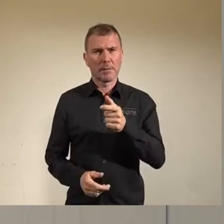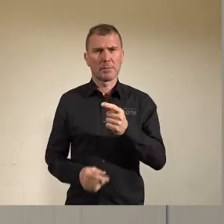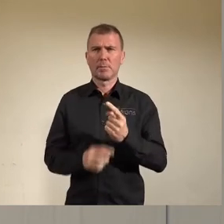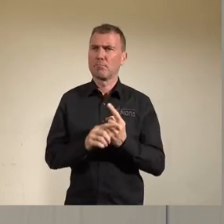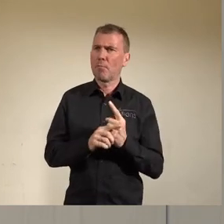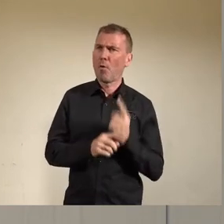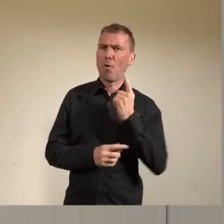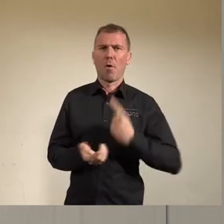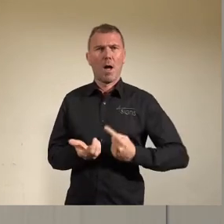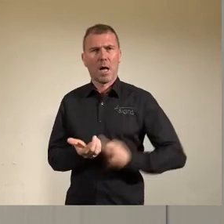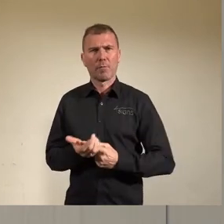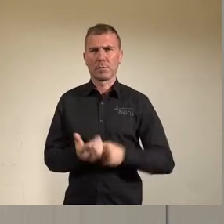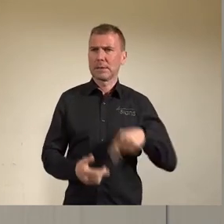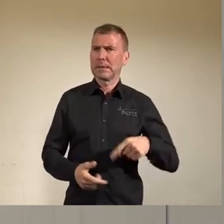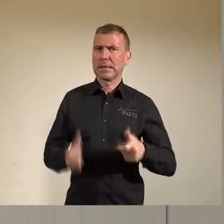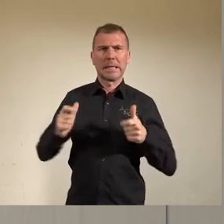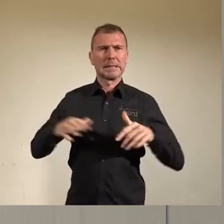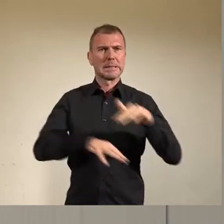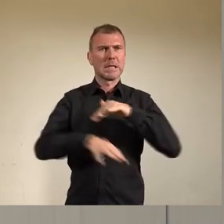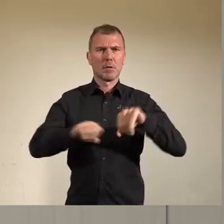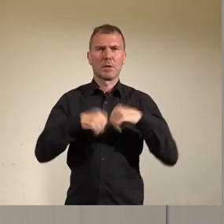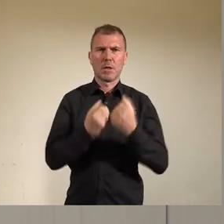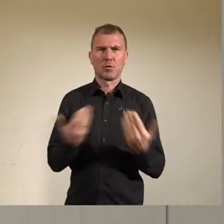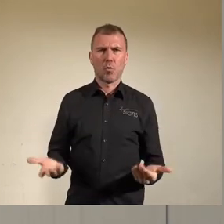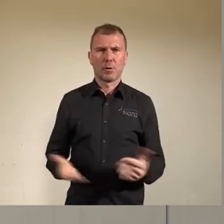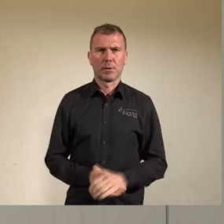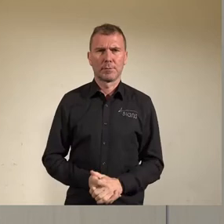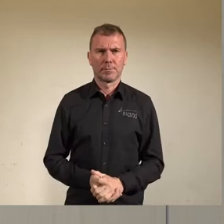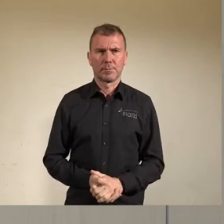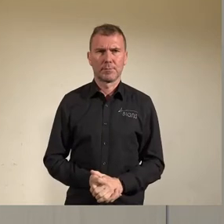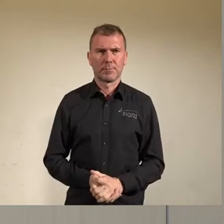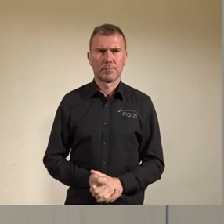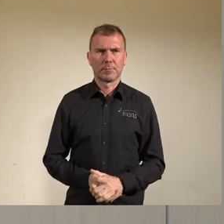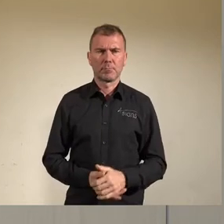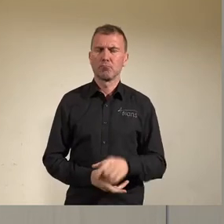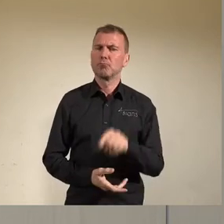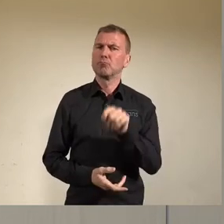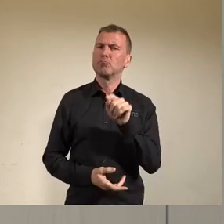herausfordernd die gegenwärtige gesellschaftliche Lage ist. Diese